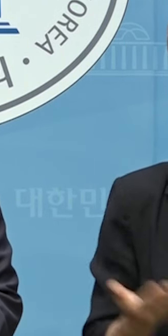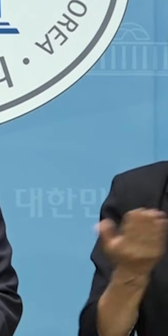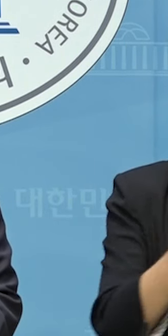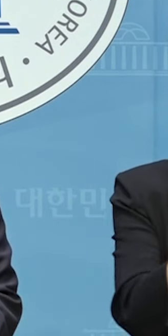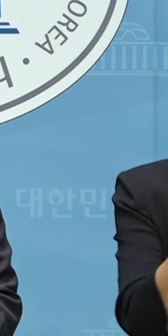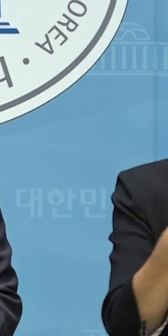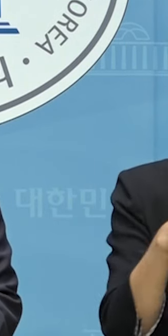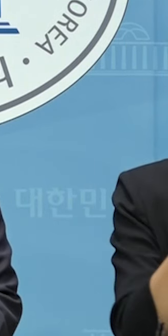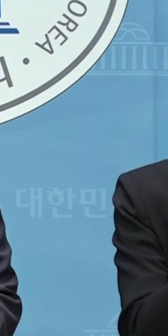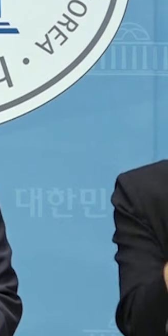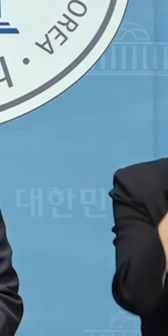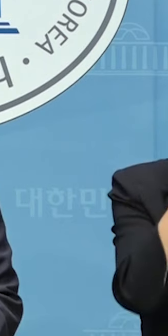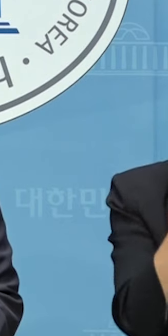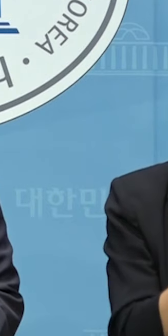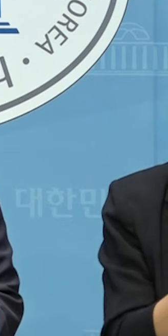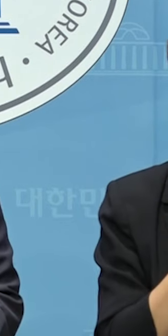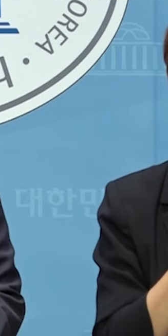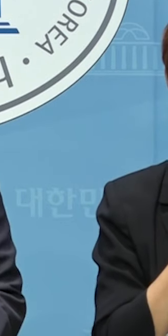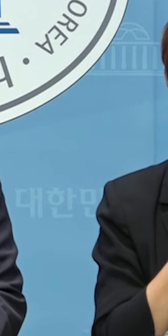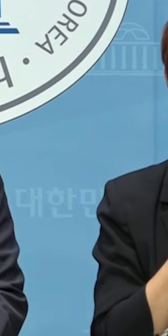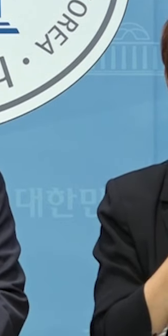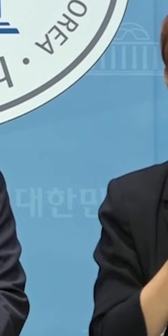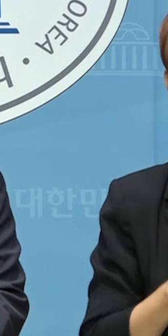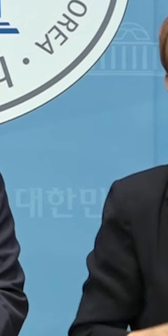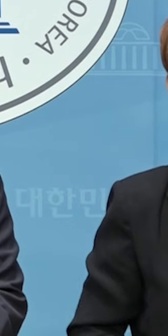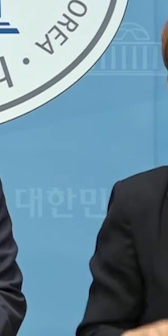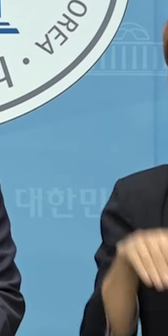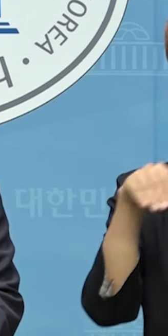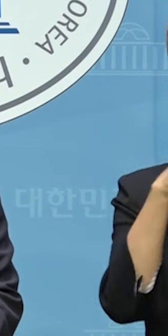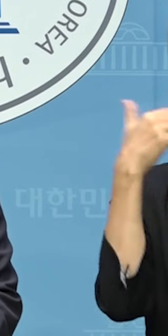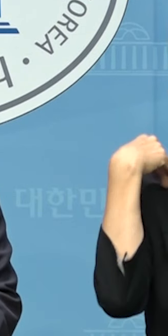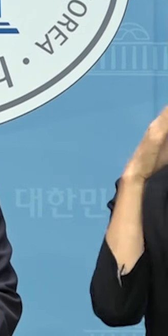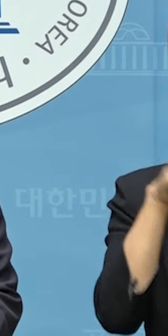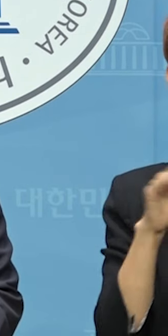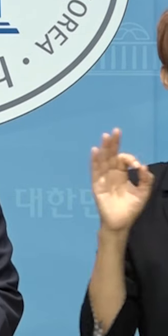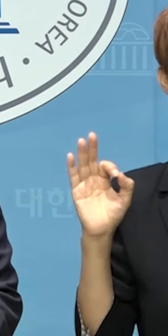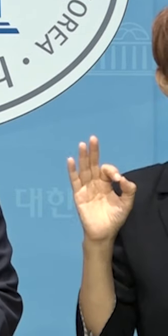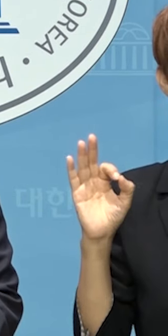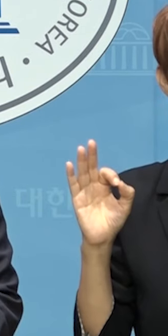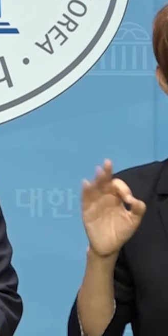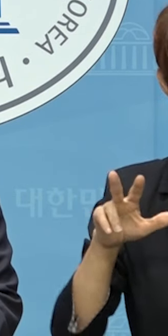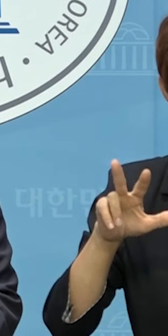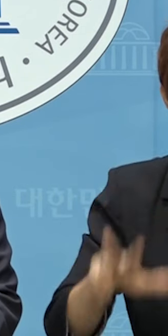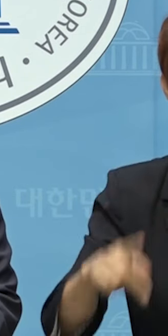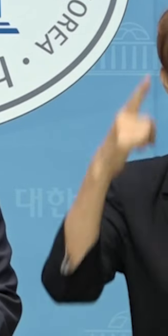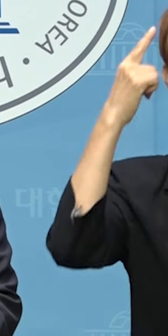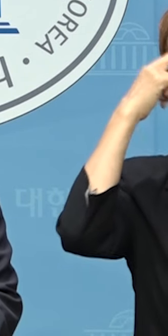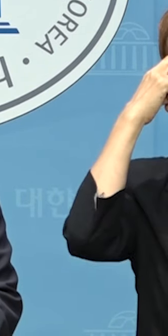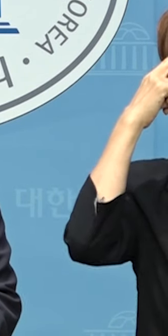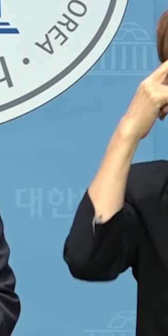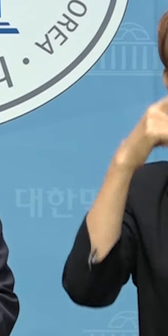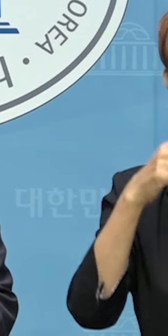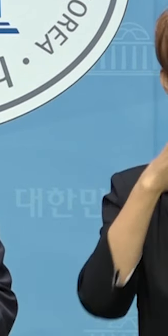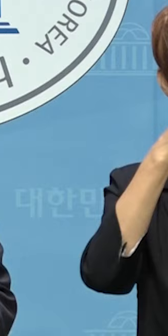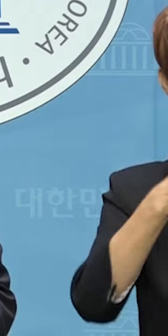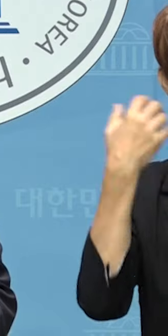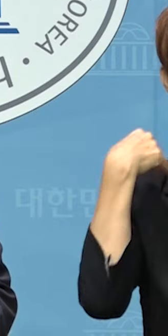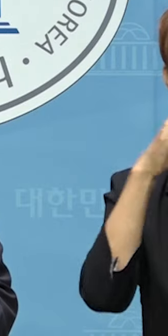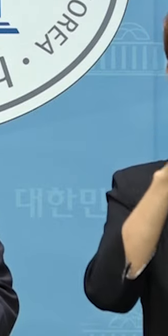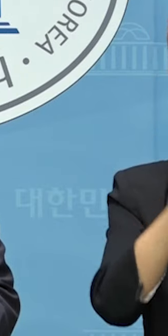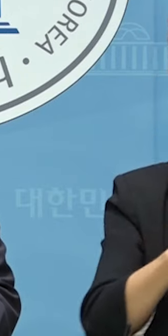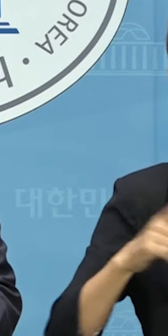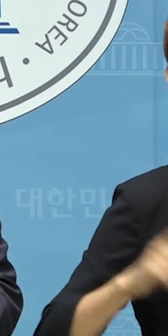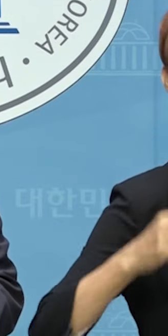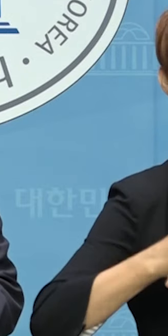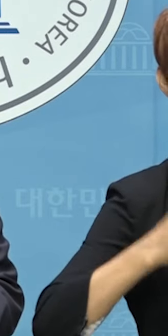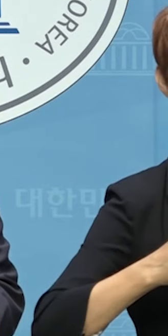위한 그렇게 좋은 법이라면 지난 문재인 정부 때는 가만히 있다가 왜 지금 정부야 시급한 현안을